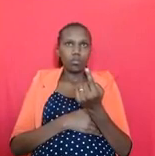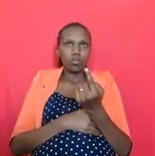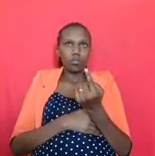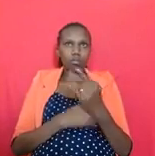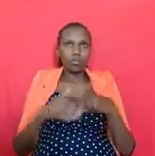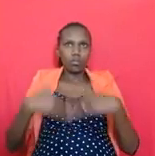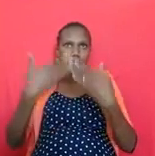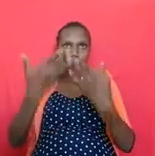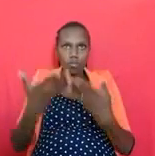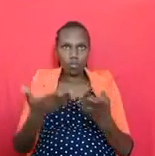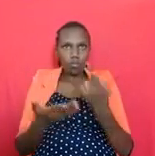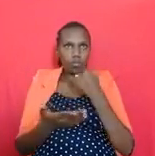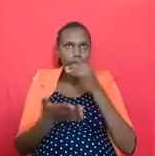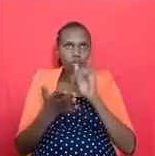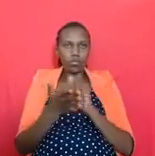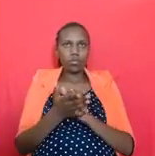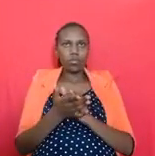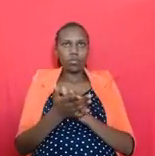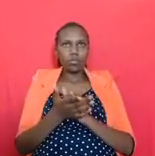akimane akimera atiri